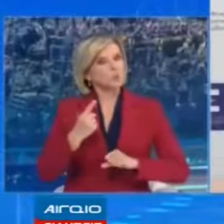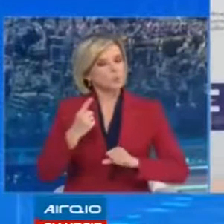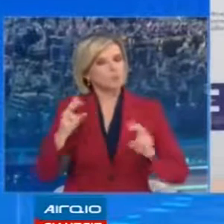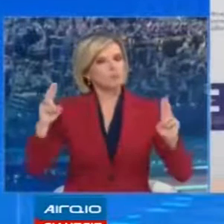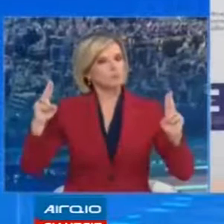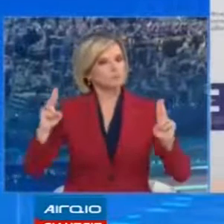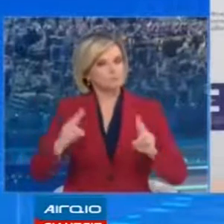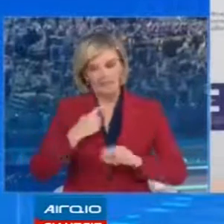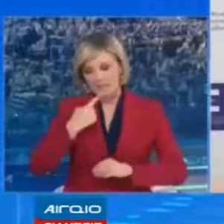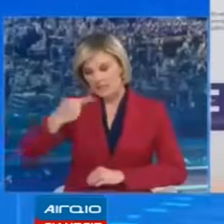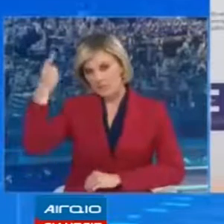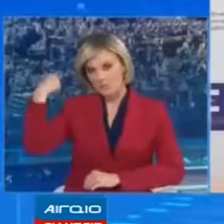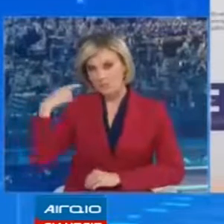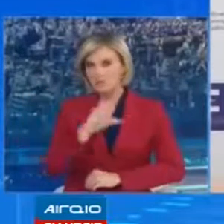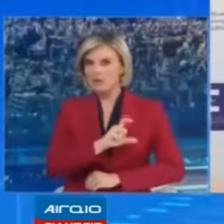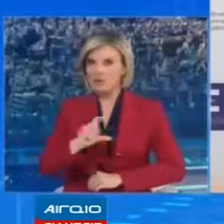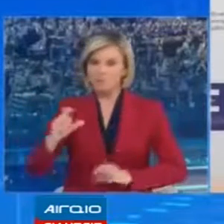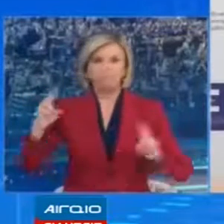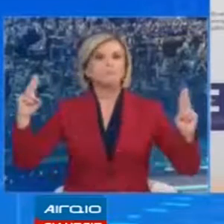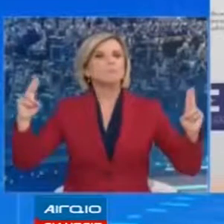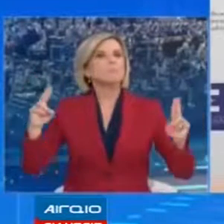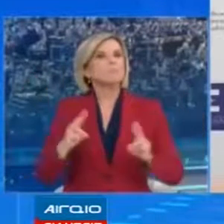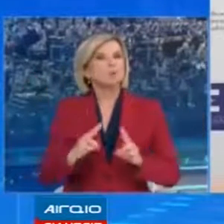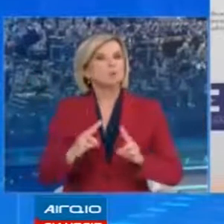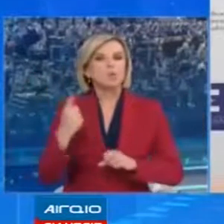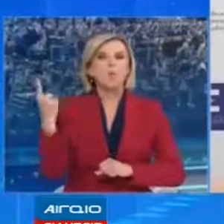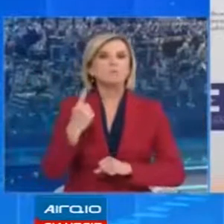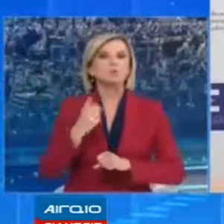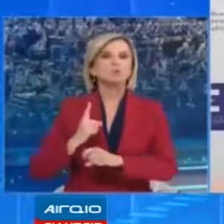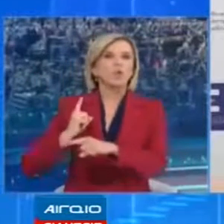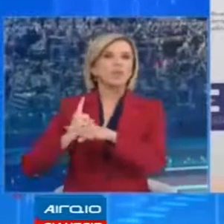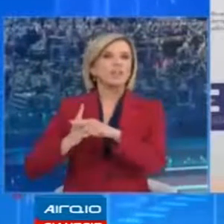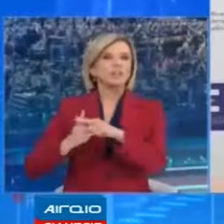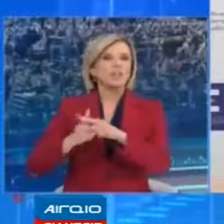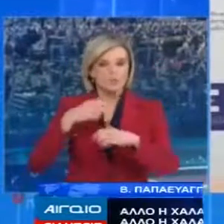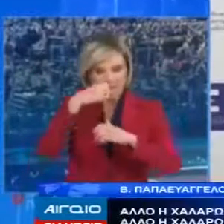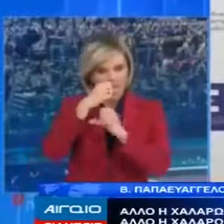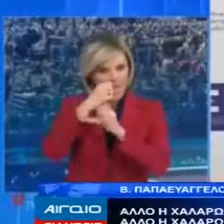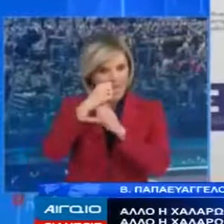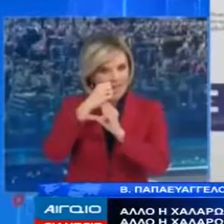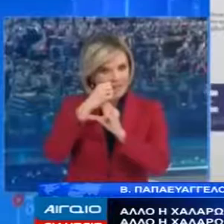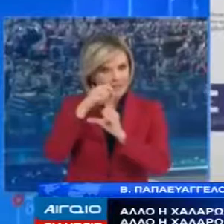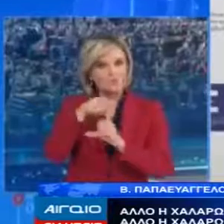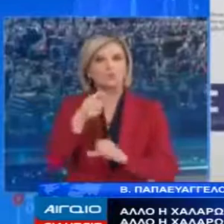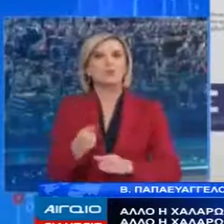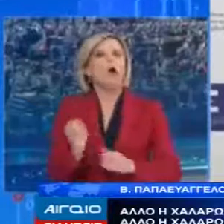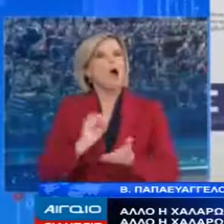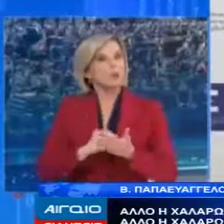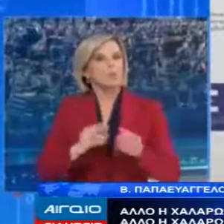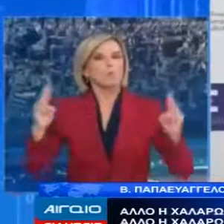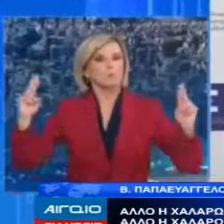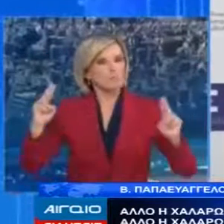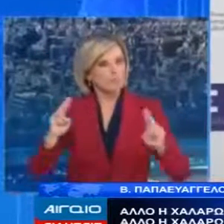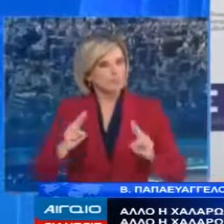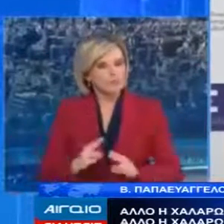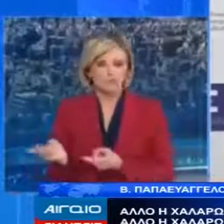Την εβδομάδα που πέρασε, είχαμε μείωση στο ποσοστό θετικότητας των εργαστηριακών ελέγχων, στον αριθμό των νέων εισαγωγών